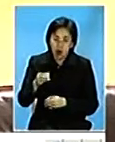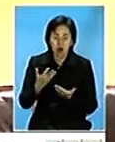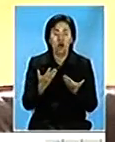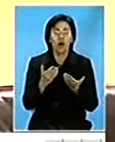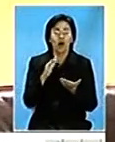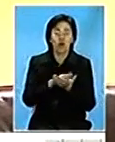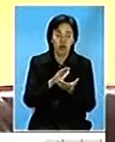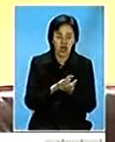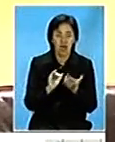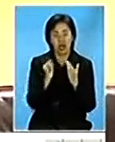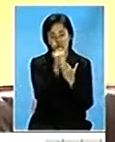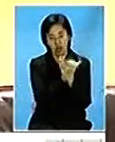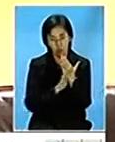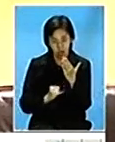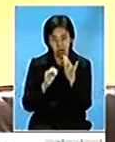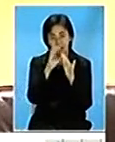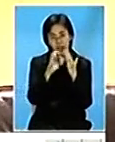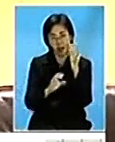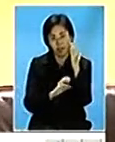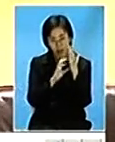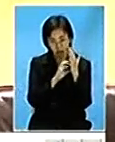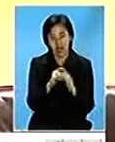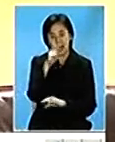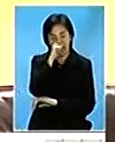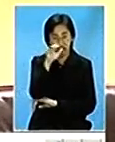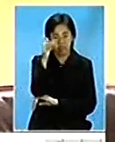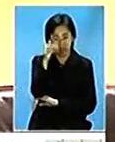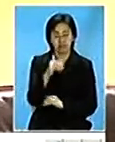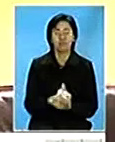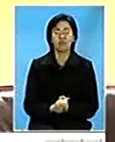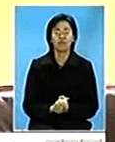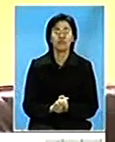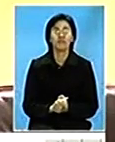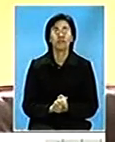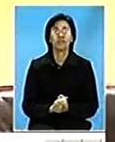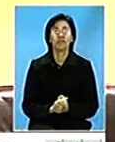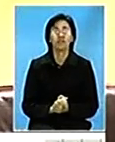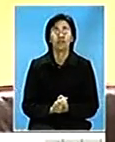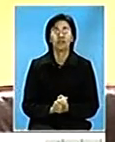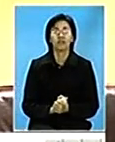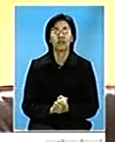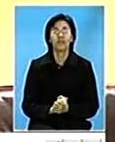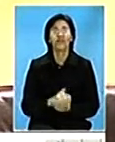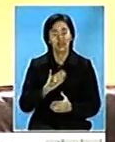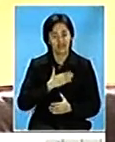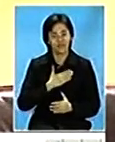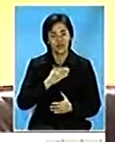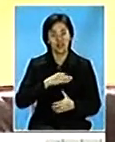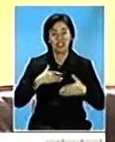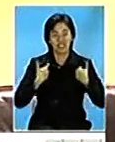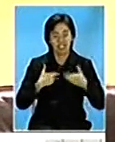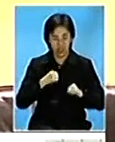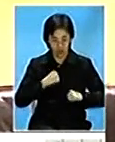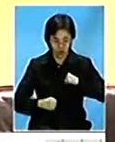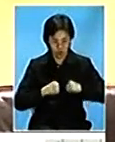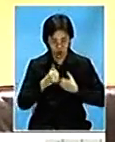และระดับจังหวัดระดับภูมิภาคและก็ระดับประเทศก็เป็นที่น่าดีใจนะครับที่เยาวชนได้สน